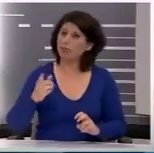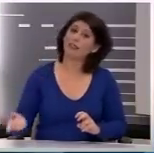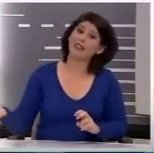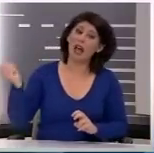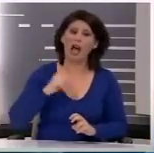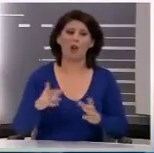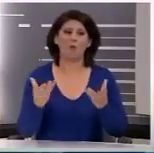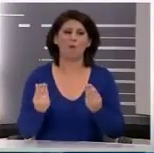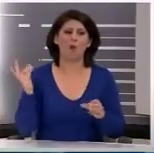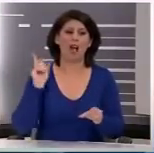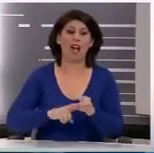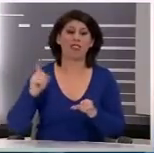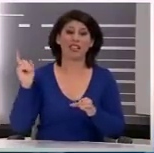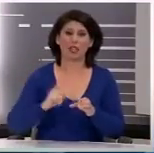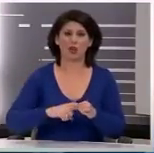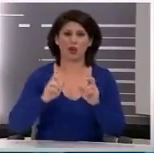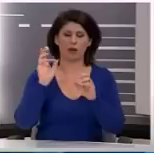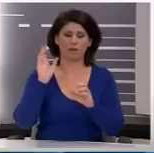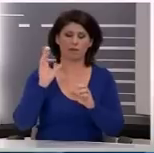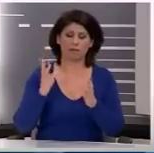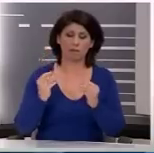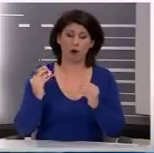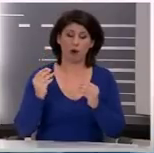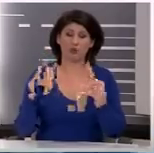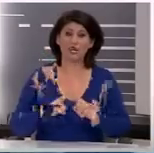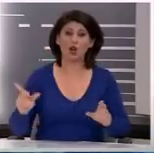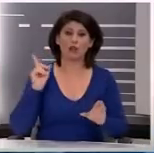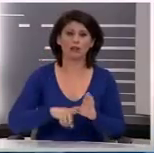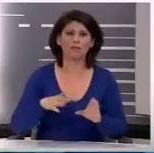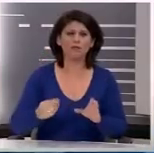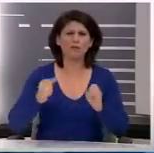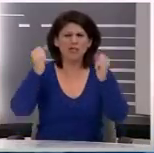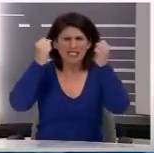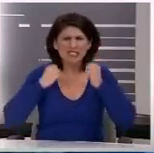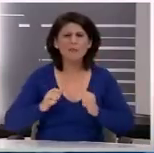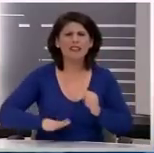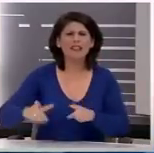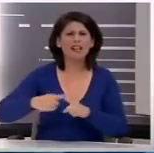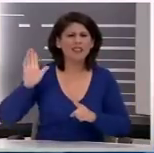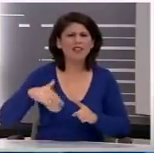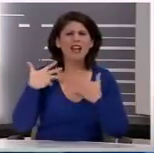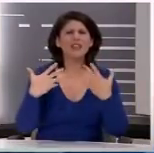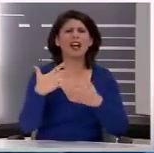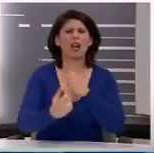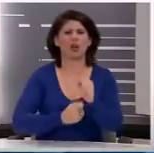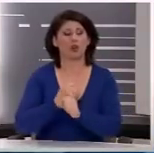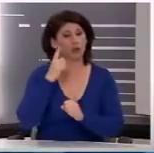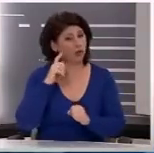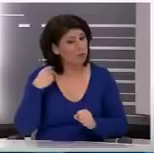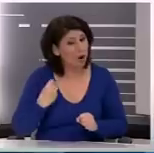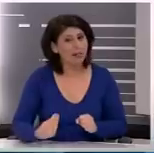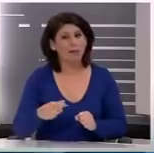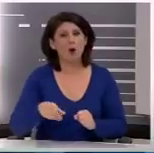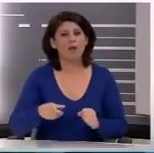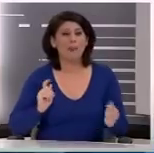άλλων πολυεθνικών εταιριών οι οποίες ρήμαξαν τον τόπο τα τελευταία 10 χρόνια. Και το ξέρετε με όλα